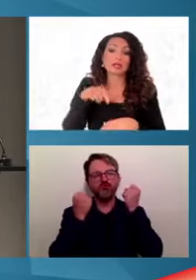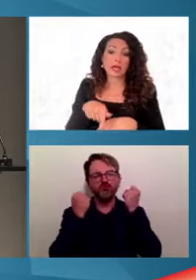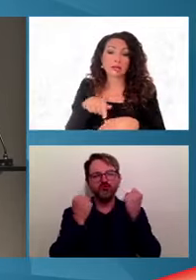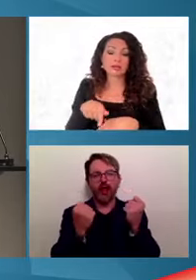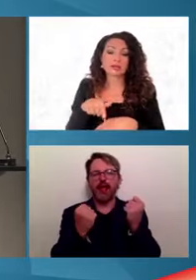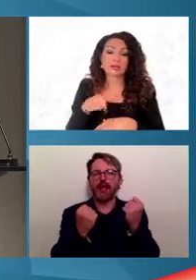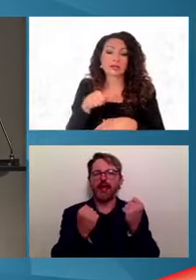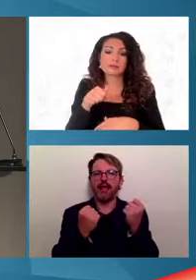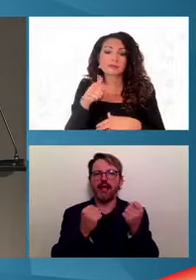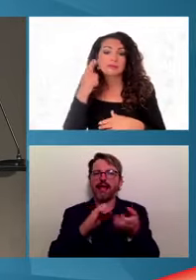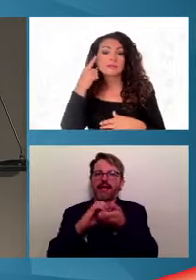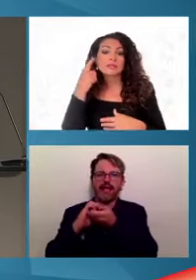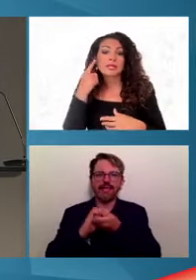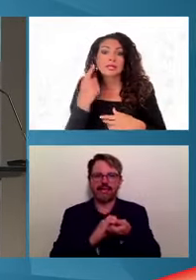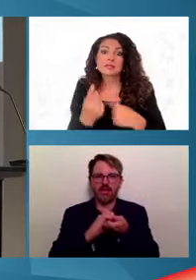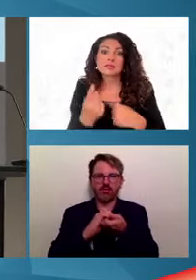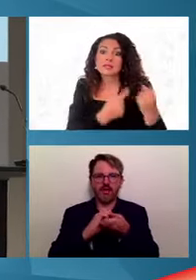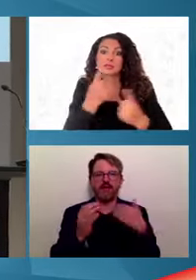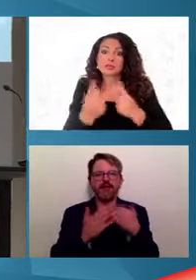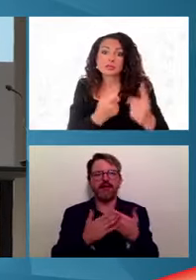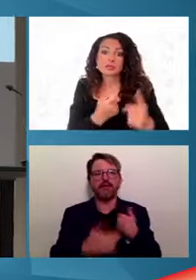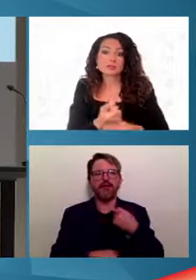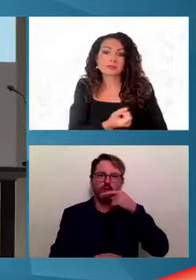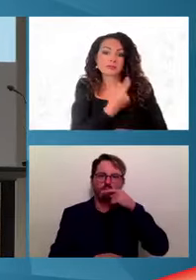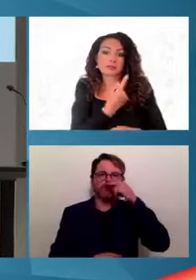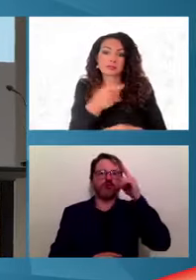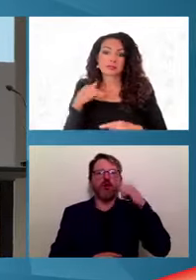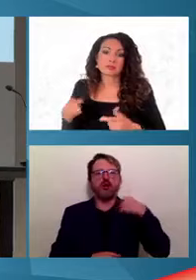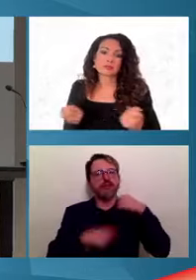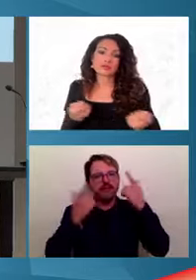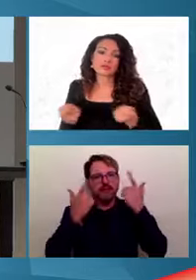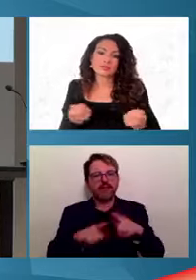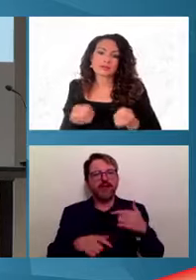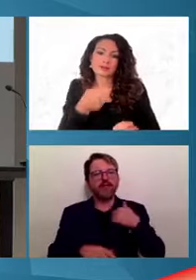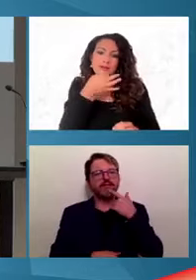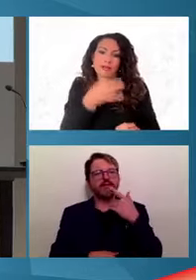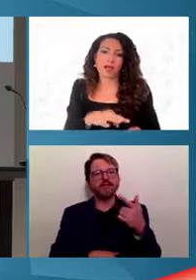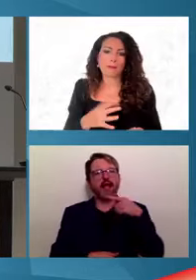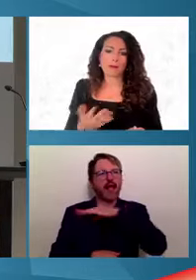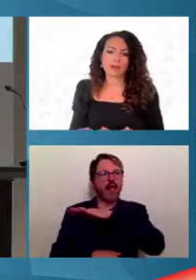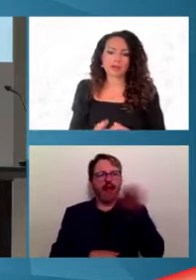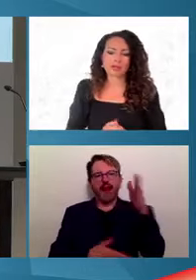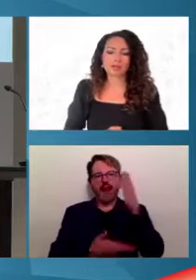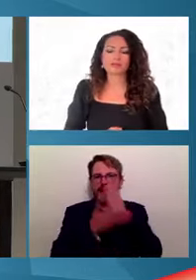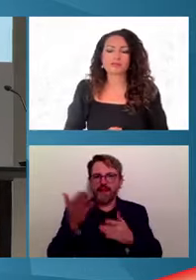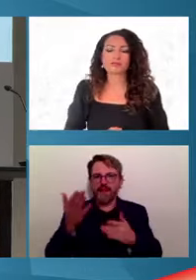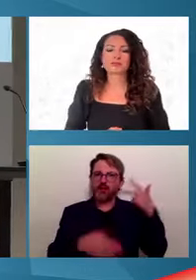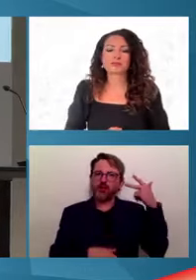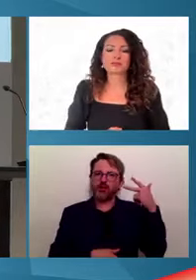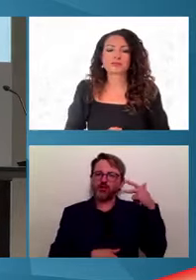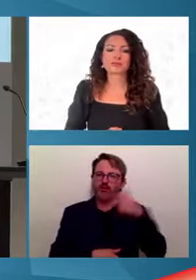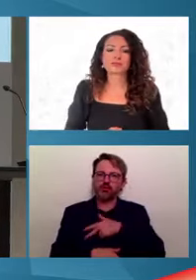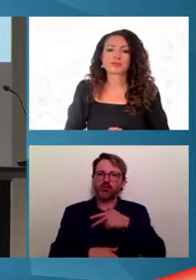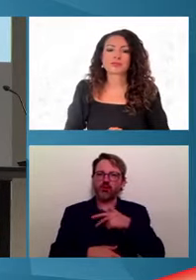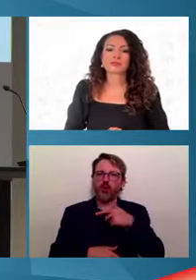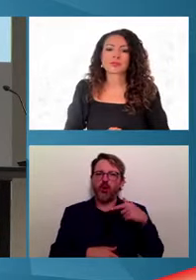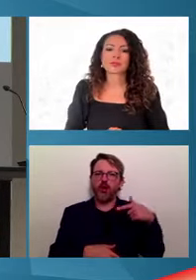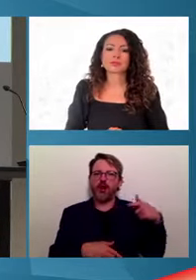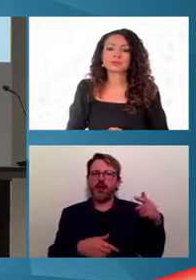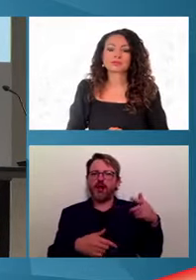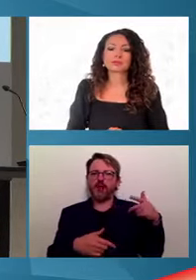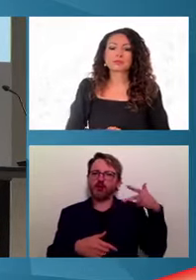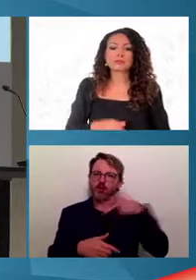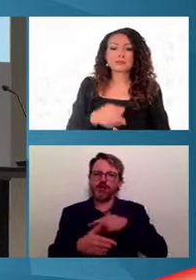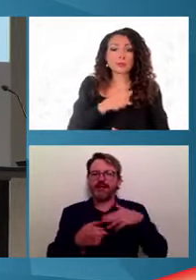stolz, darf ich sagen, auch wenn ich Sie hier alle sehe, viele von Ihnen sind Teil des Südtiroler Sozialwesens. Es war eine Ehre und ist eine Ehre,